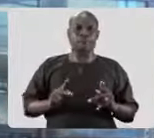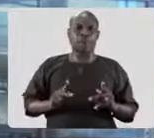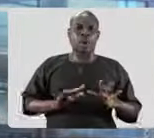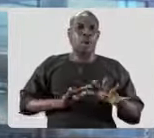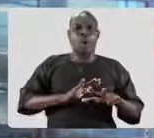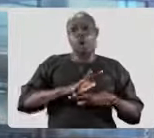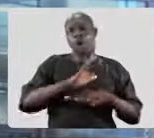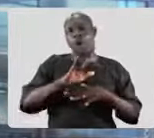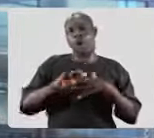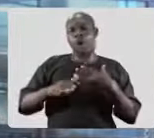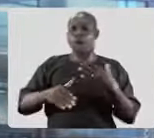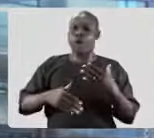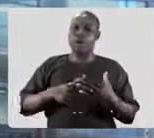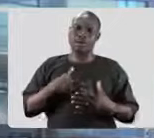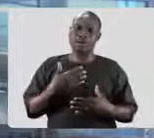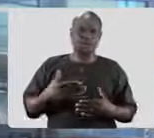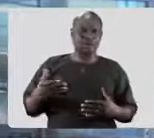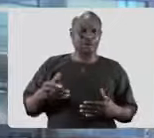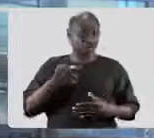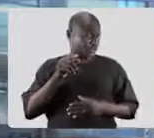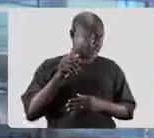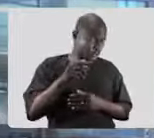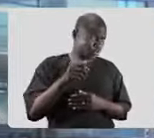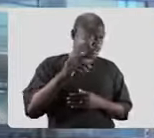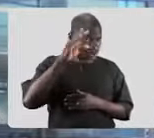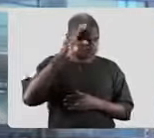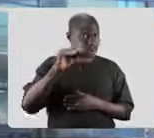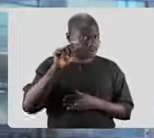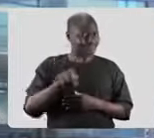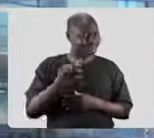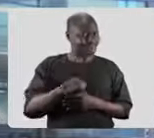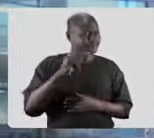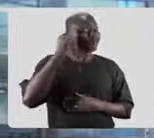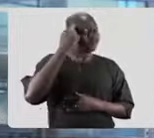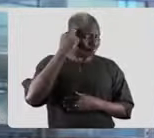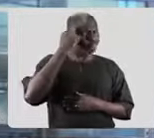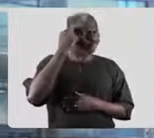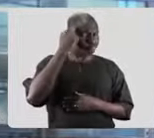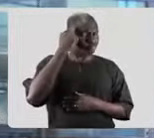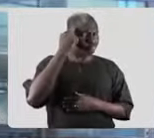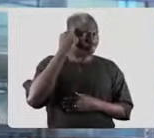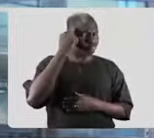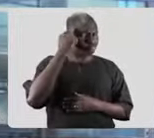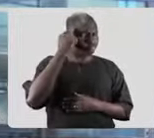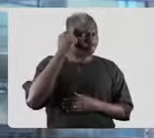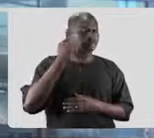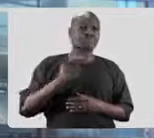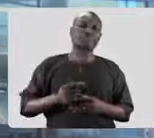wenu nyina eye ade a se wo onipa etwa se etwe adwen adigina sa no kre no so